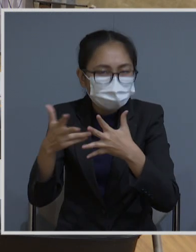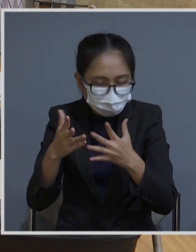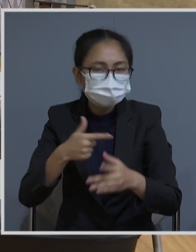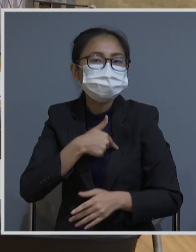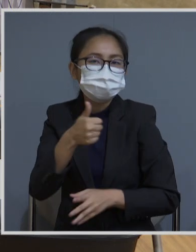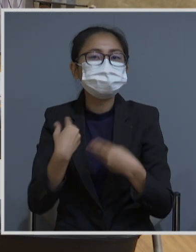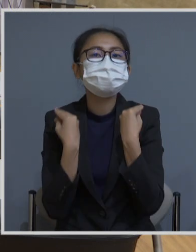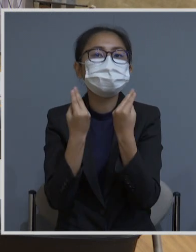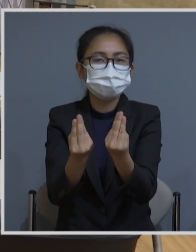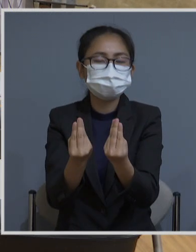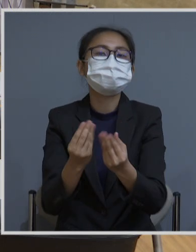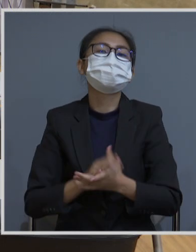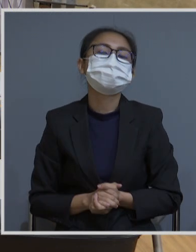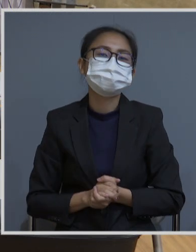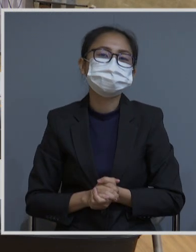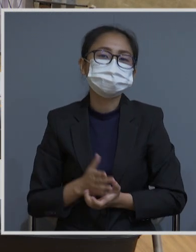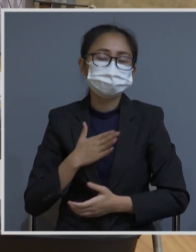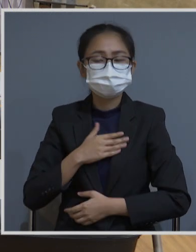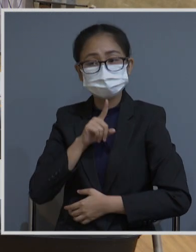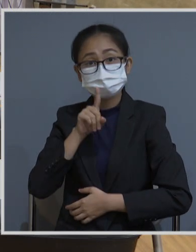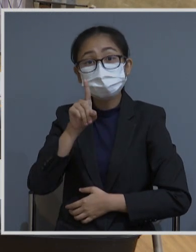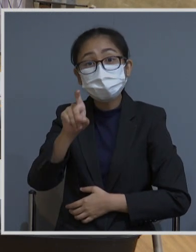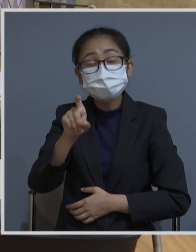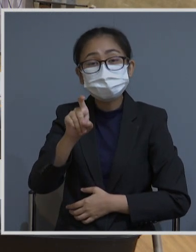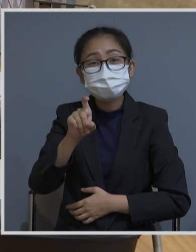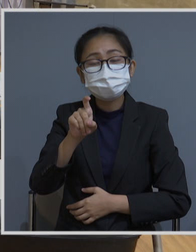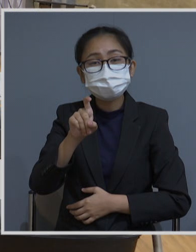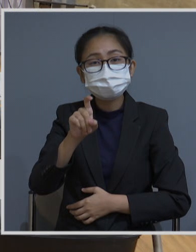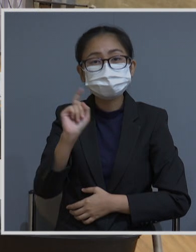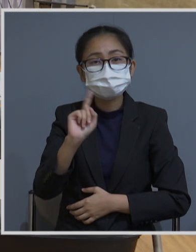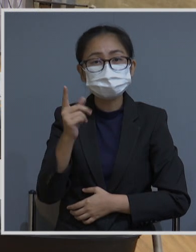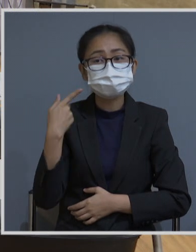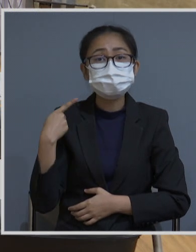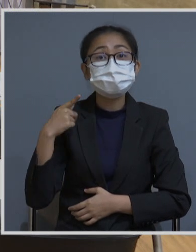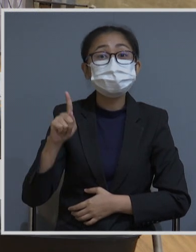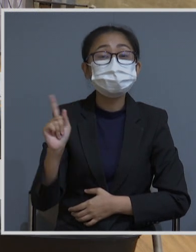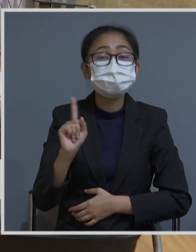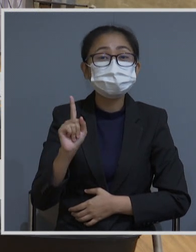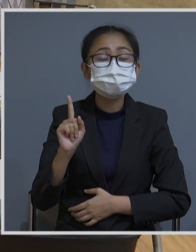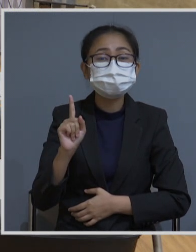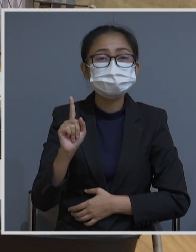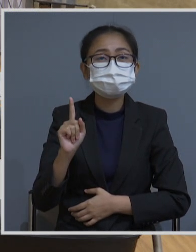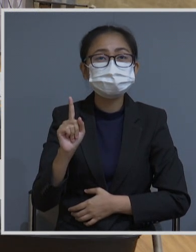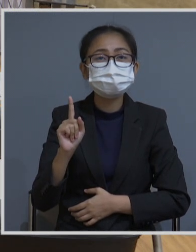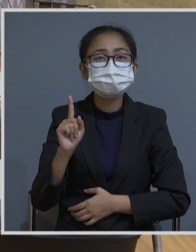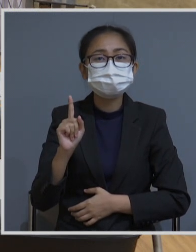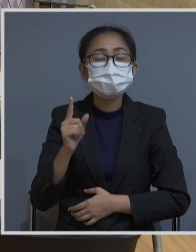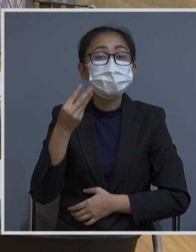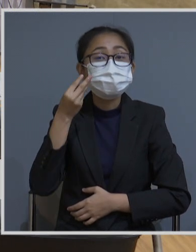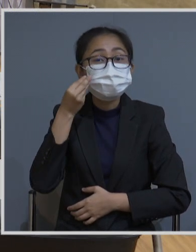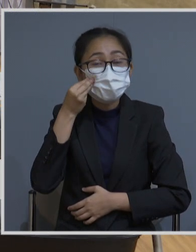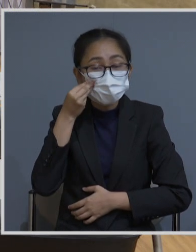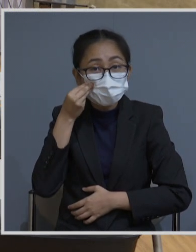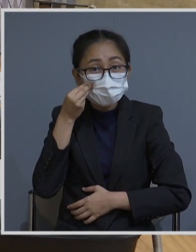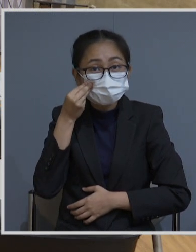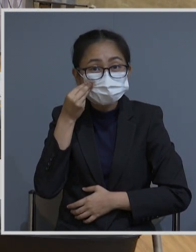ถามแล้วว่าขอเรียนสอบถามไปแล้วว่ามีประโยชน์ถึงถึง 3หมู่บ้าน